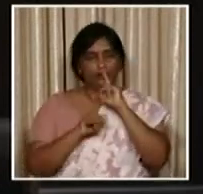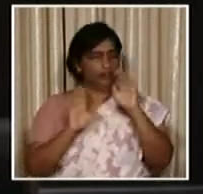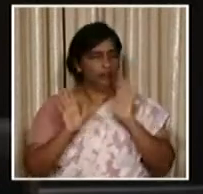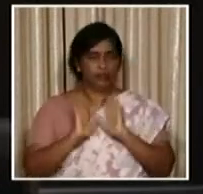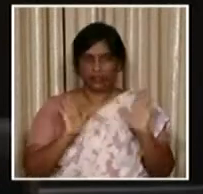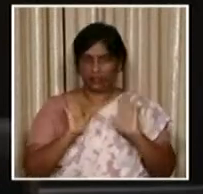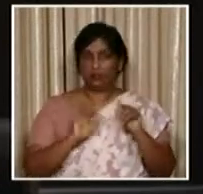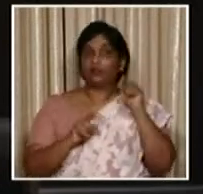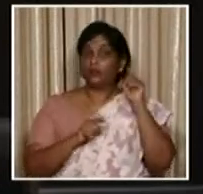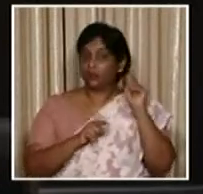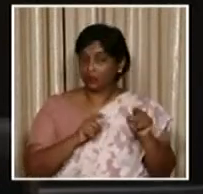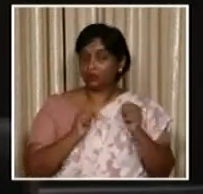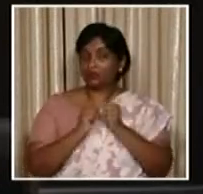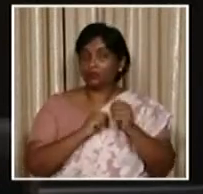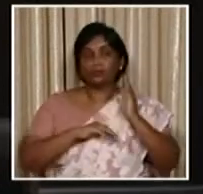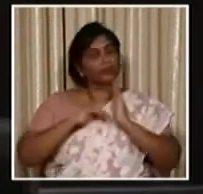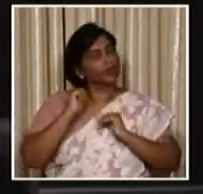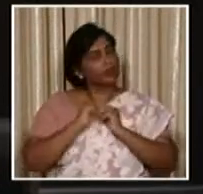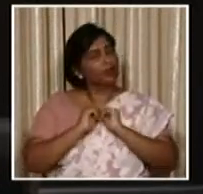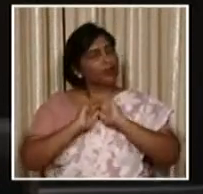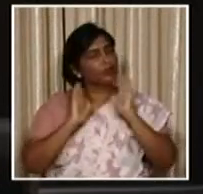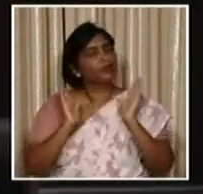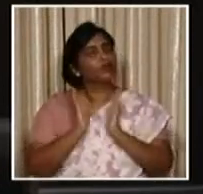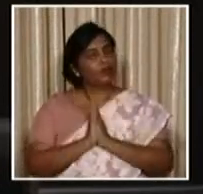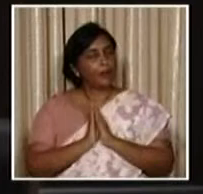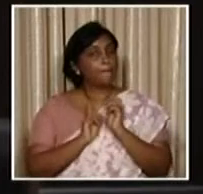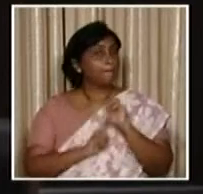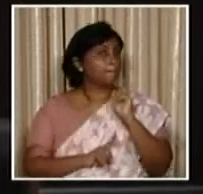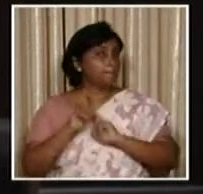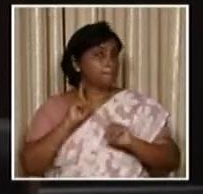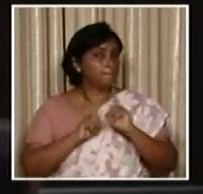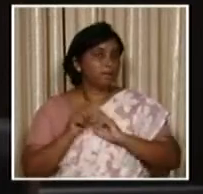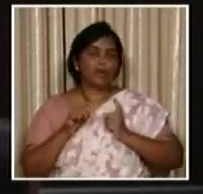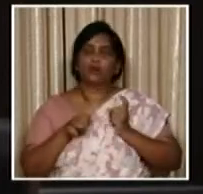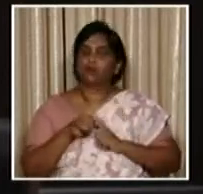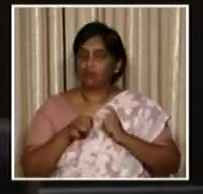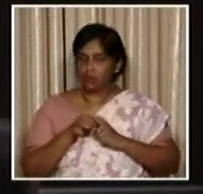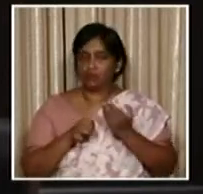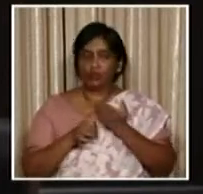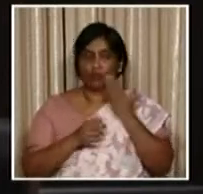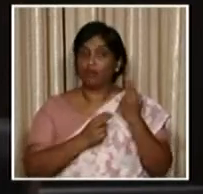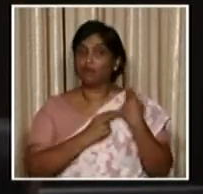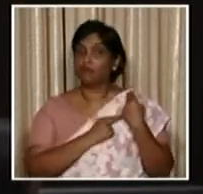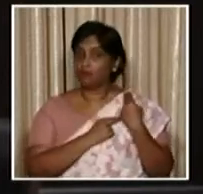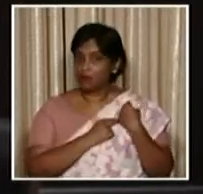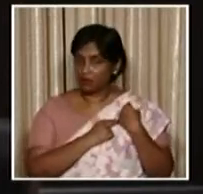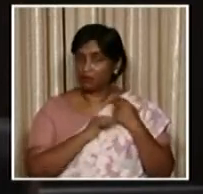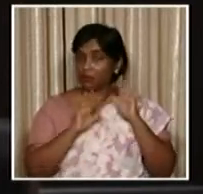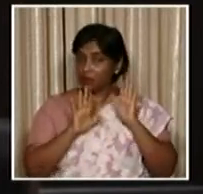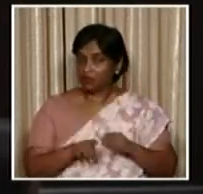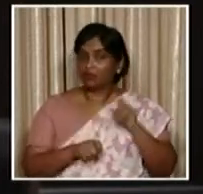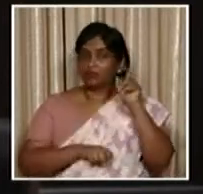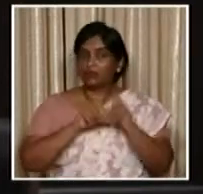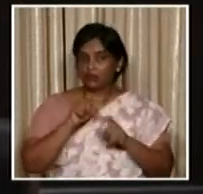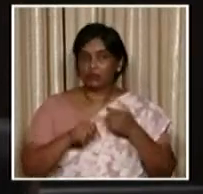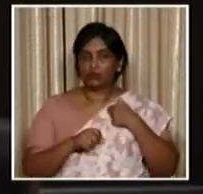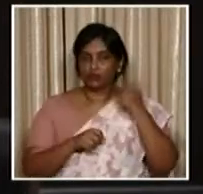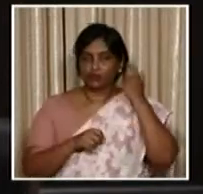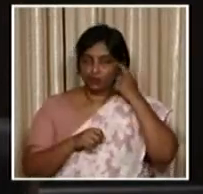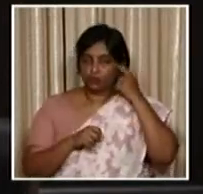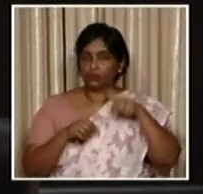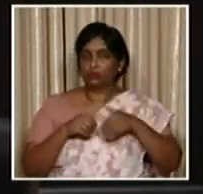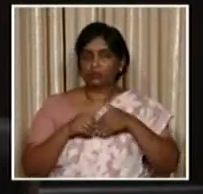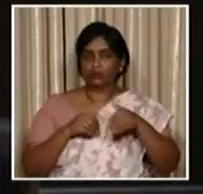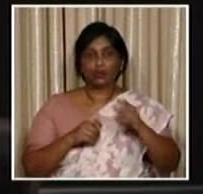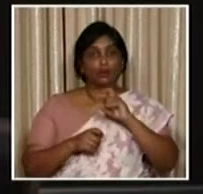නෙවෙයි. ඒක කරපු ක්‍රියාකාරකම පාර්ලිමේන්තුව තුල ප්‍රශ්න කරන්න පුළුවන්. වගකීම් දරන්න හිටපු අයට අපි දන්නවා මේ